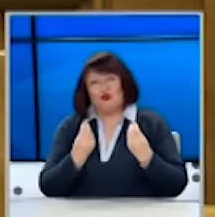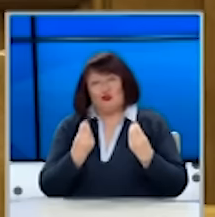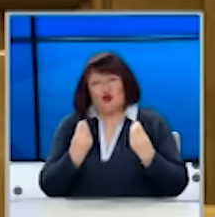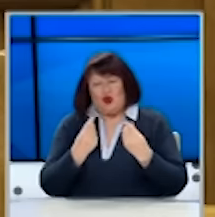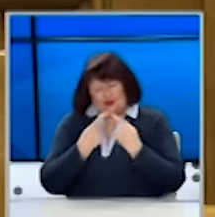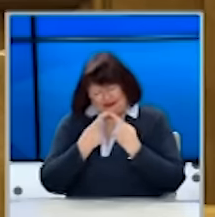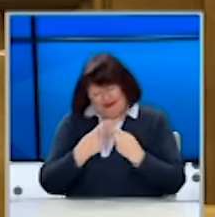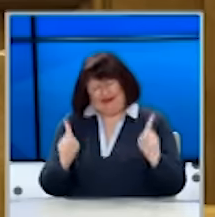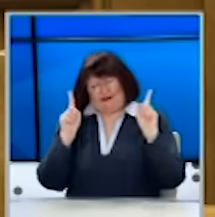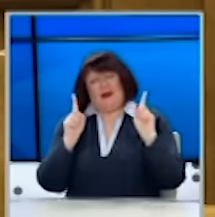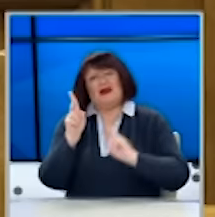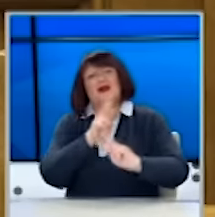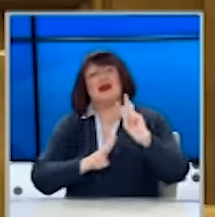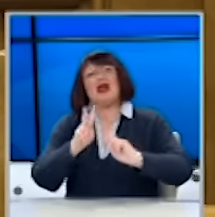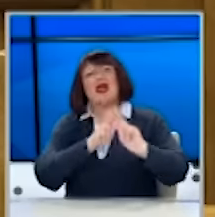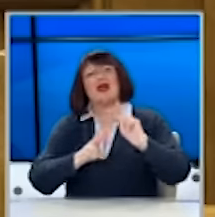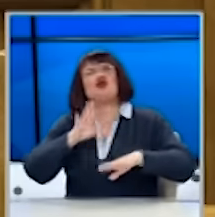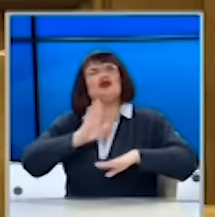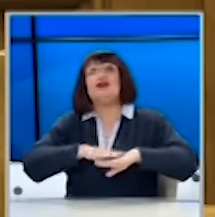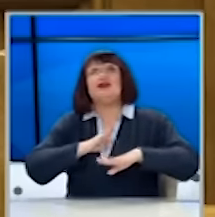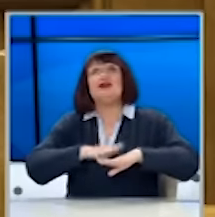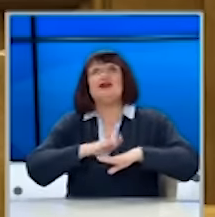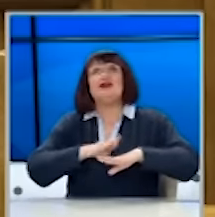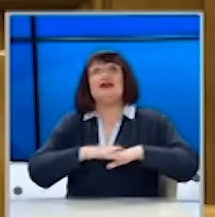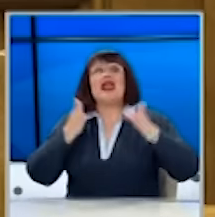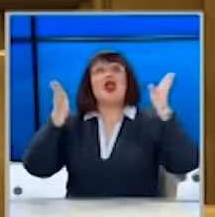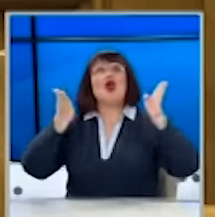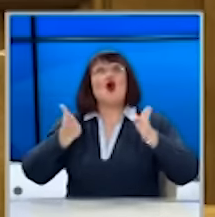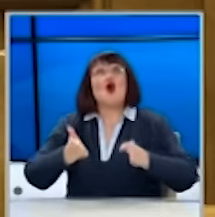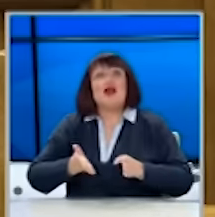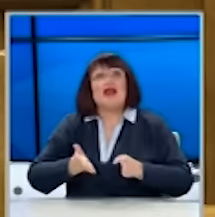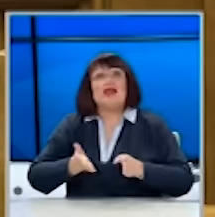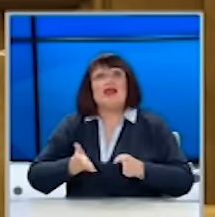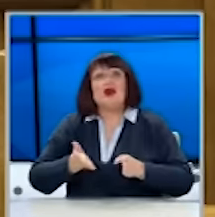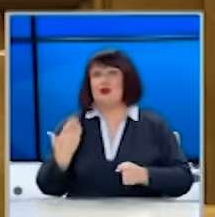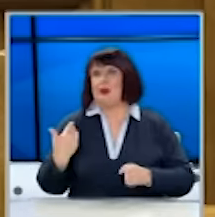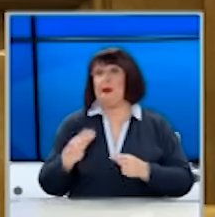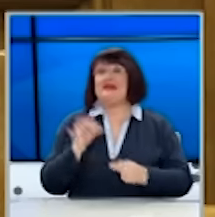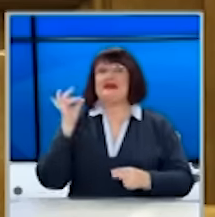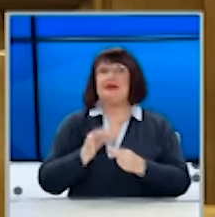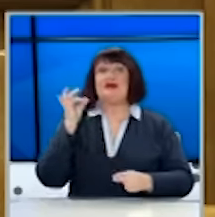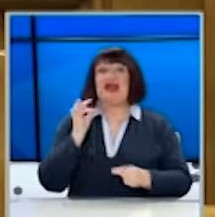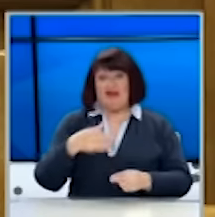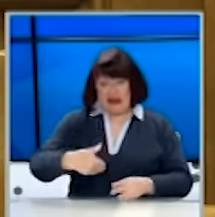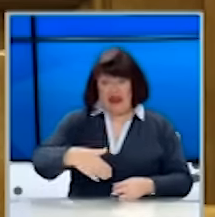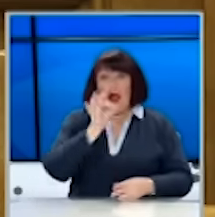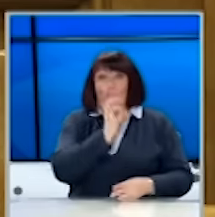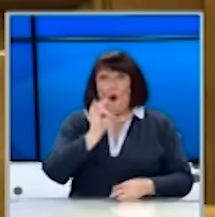φαινόμενο προκάλεσε την πυρκαγιά στην Κορινθία τέλη Σεπτέμβρη, αρχές